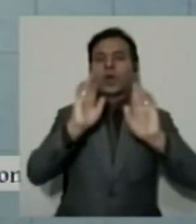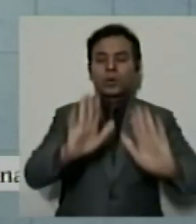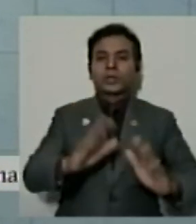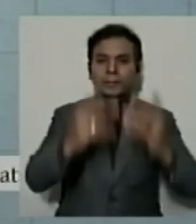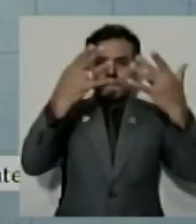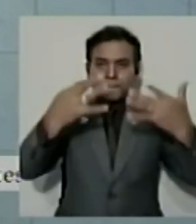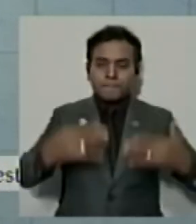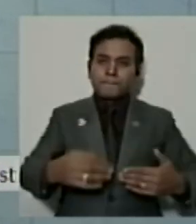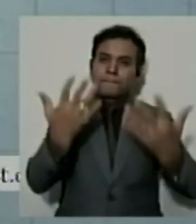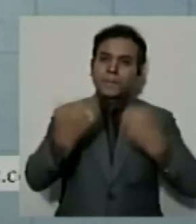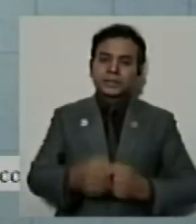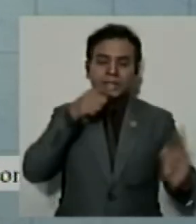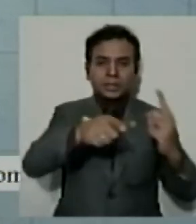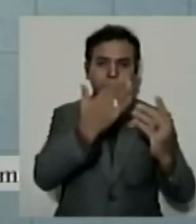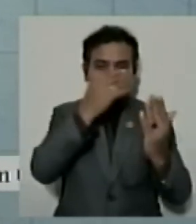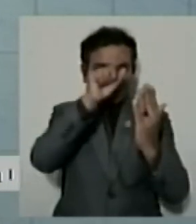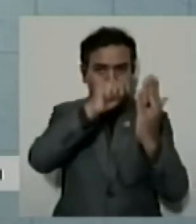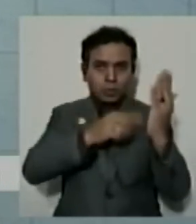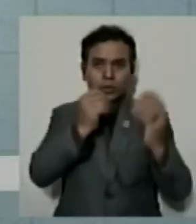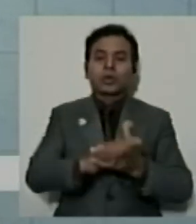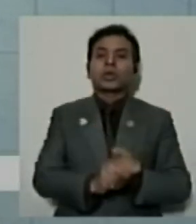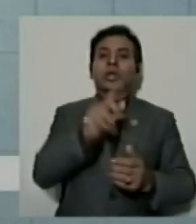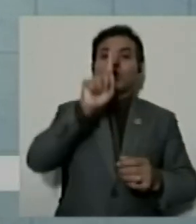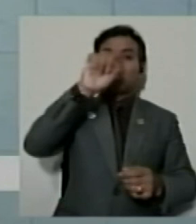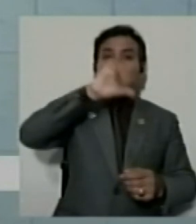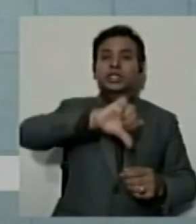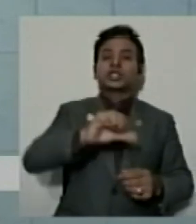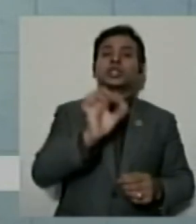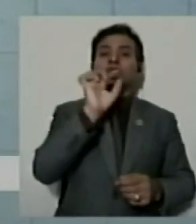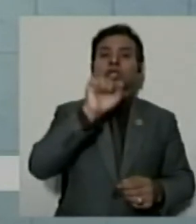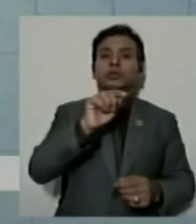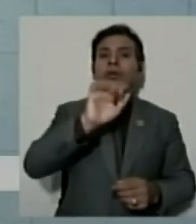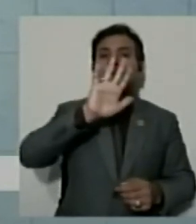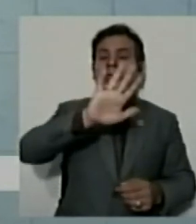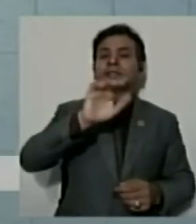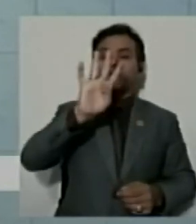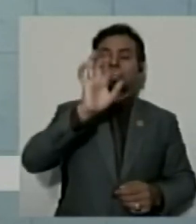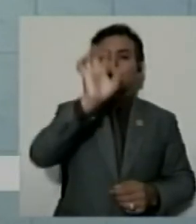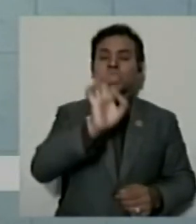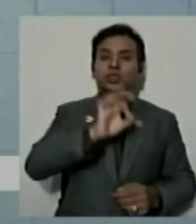19.54%, তবে আমাদের পরীক্ষা হয়েছে গতকালের চেয়ে কম